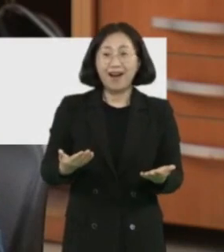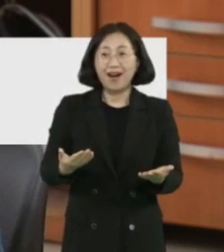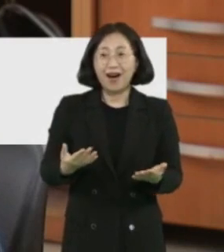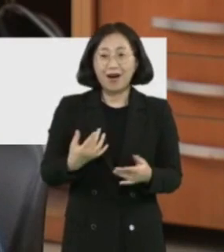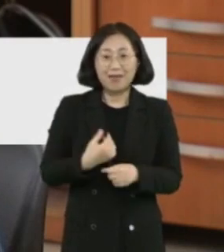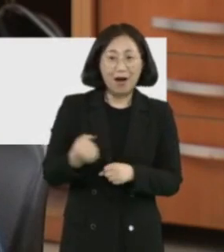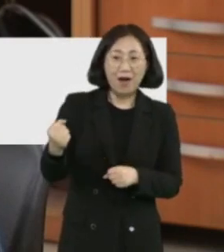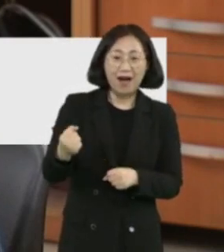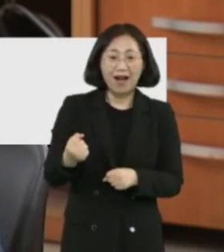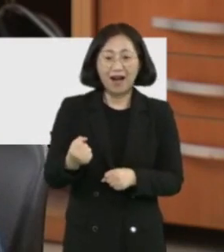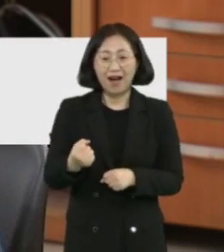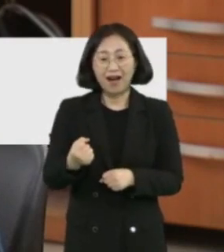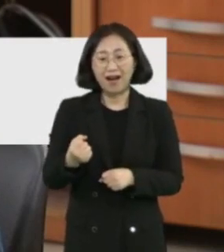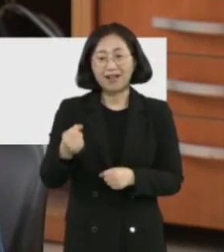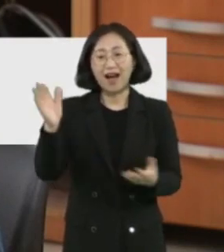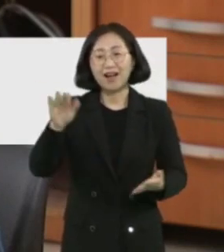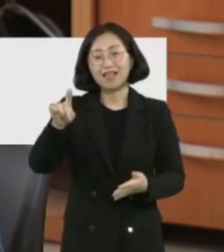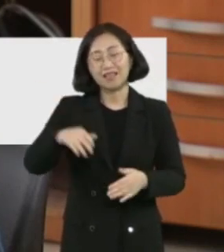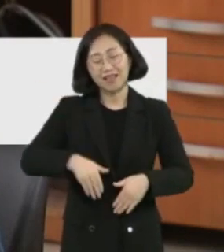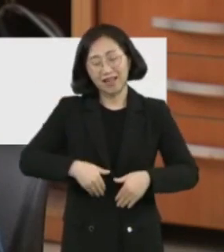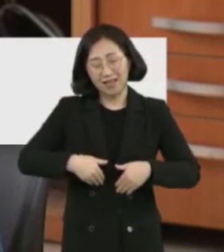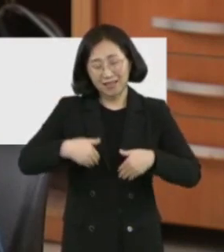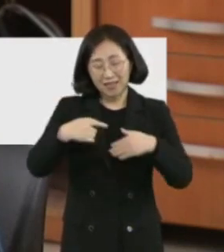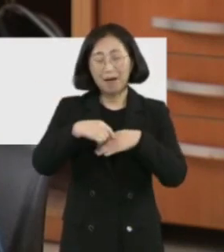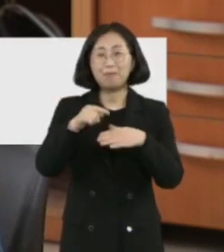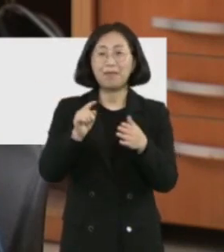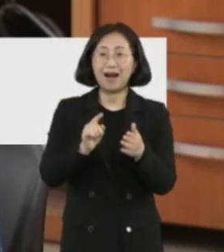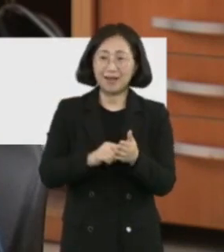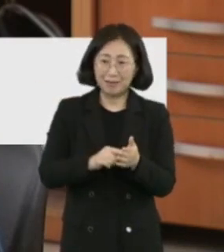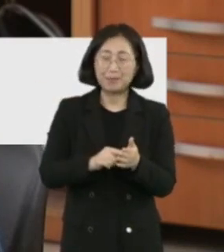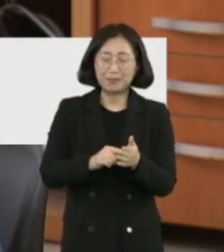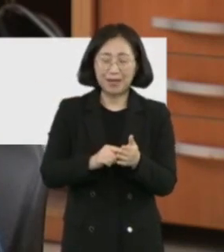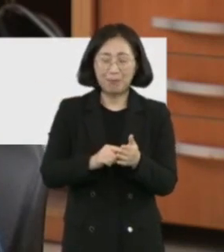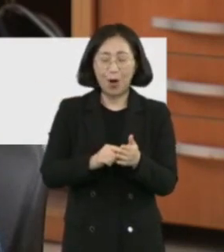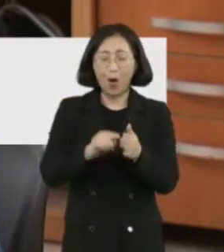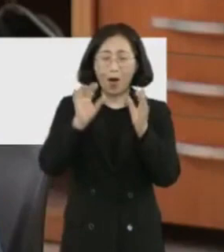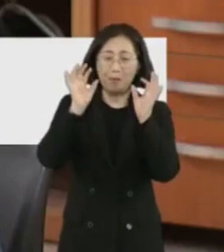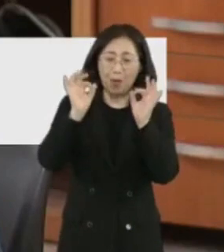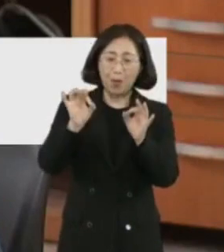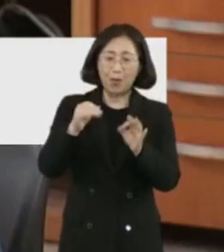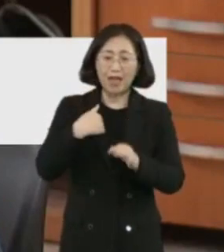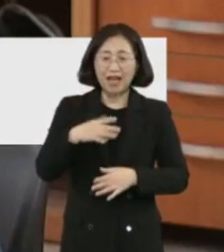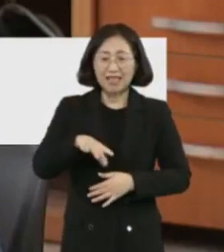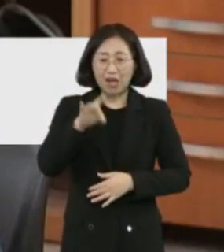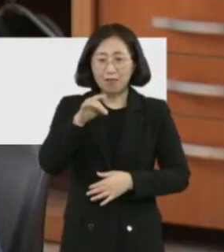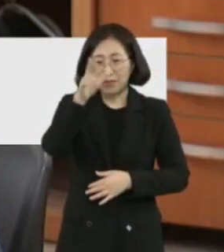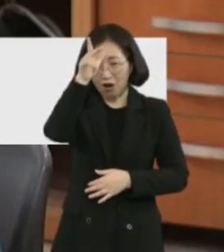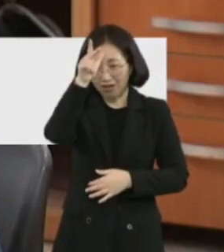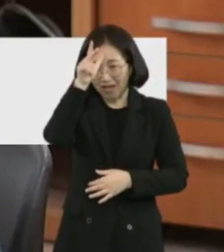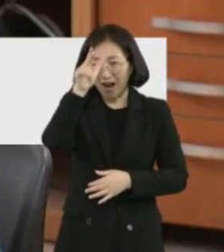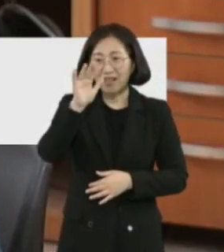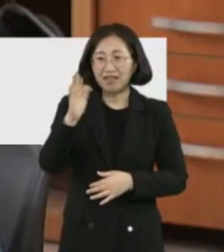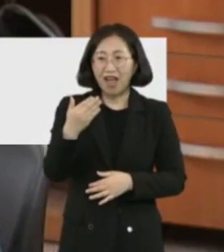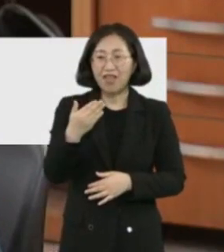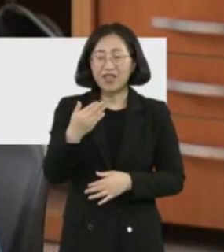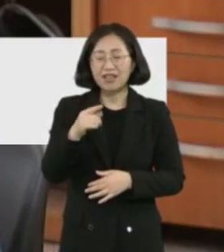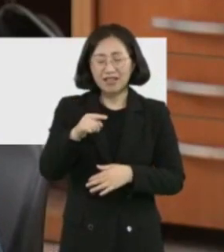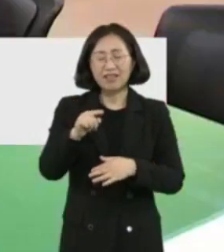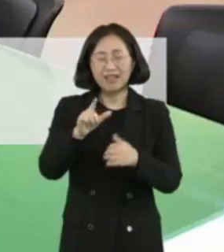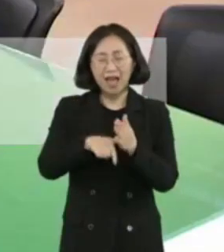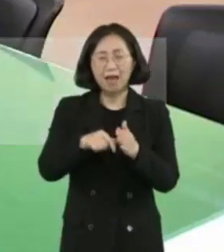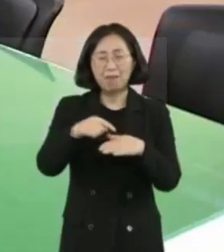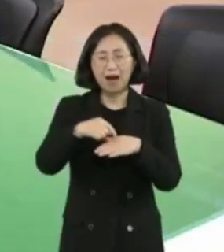그런 따뜻한 마음을 저도 초임 때의 마음을 다 잡는 그런 시간이 될 수 있었던 것